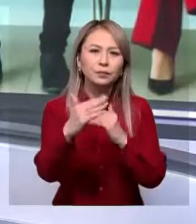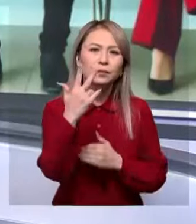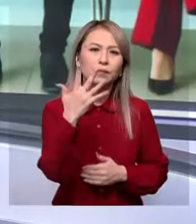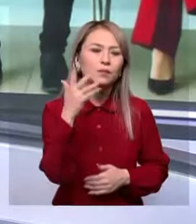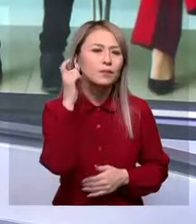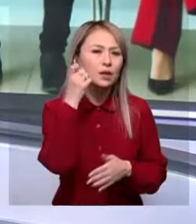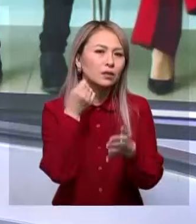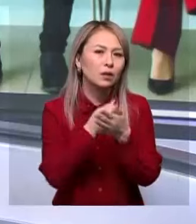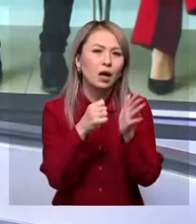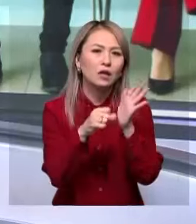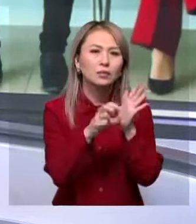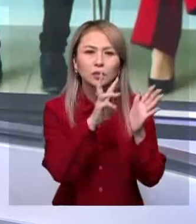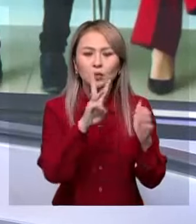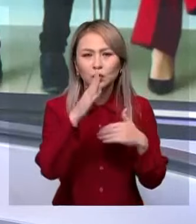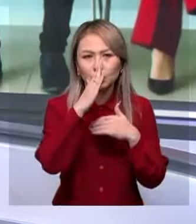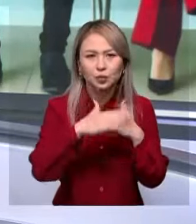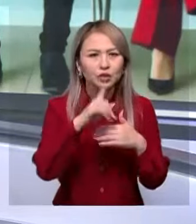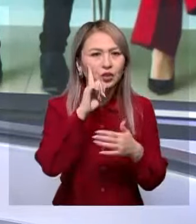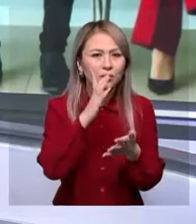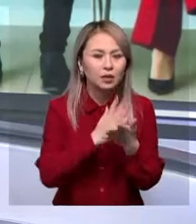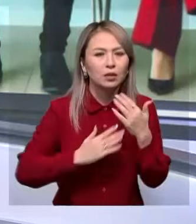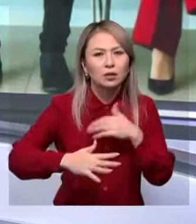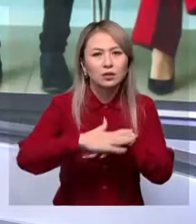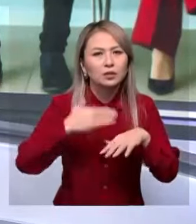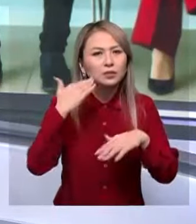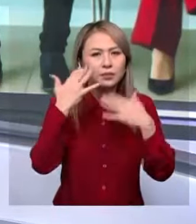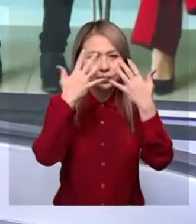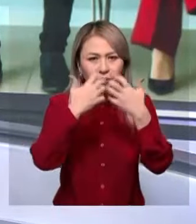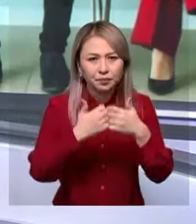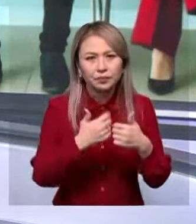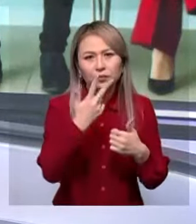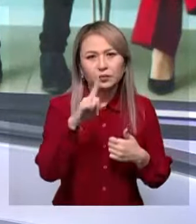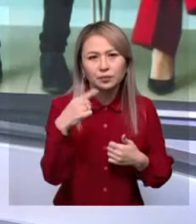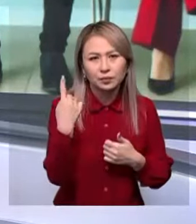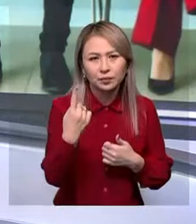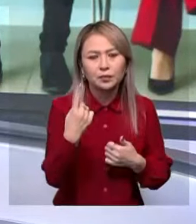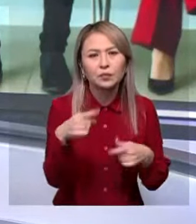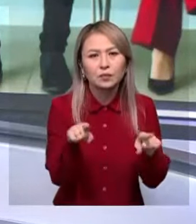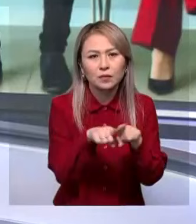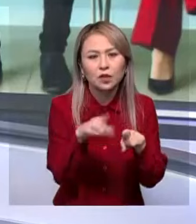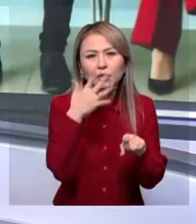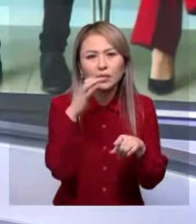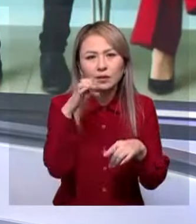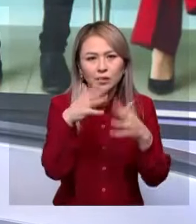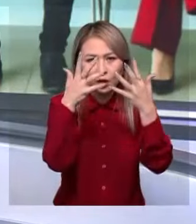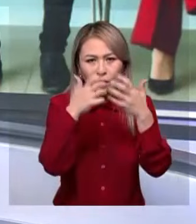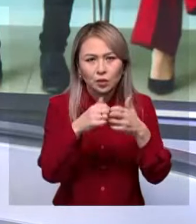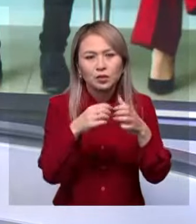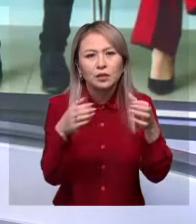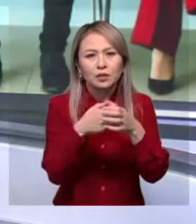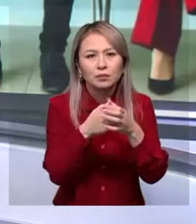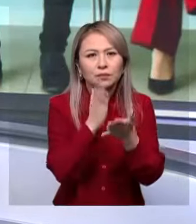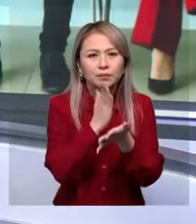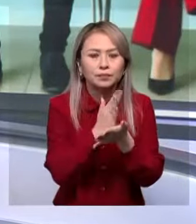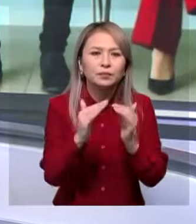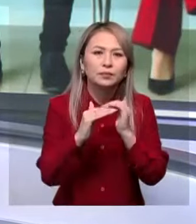Елімізде 35 жасқа дейінгі 6 миллионға жуық жас бар. Бұл халықтың шамамен 3-тен бірі. Мұндай деректі ұлттық статистика бюросы